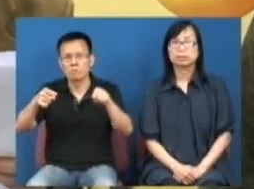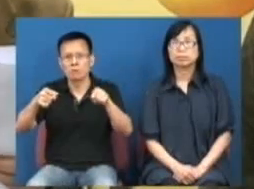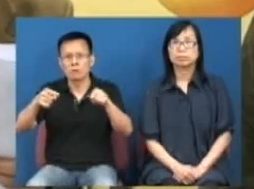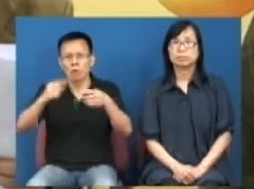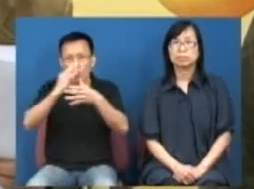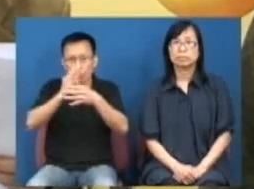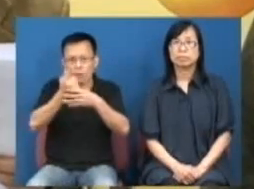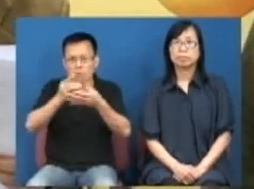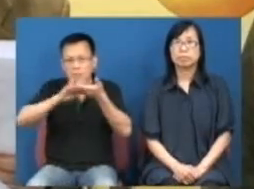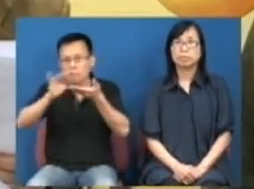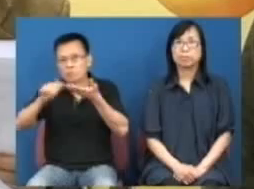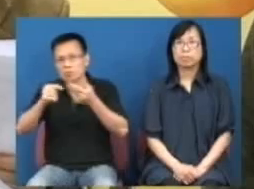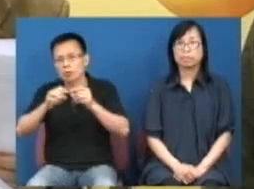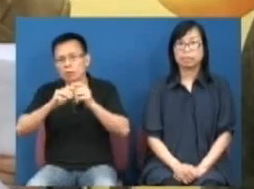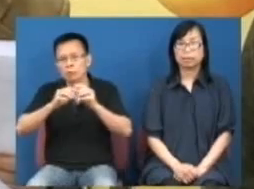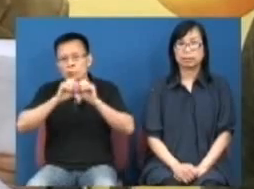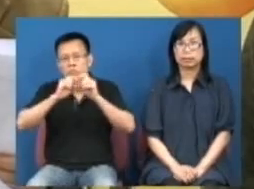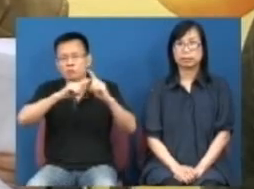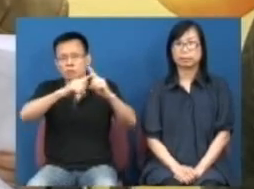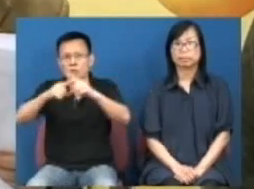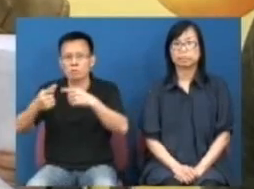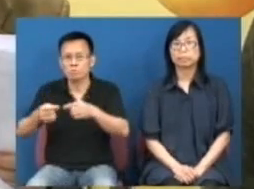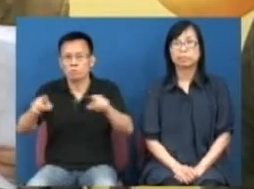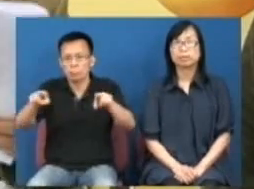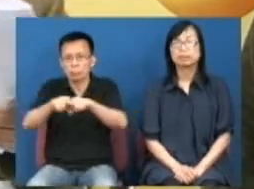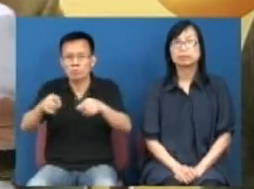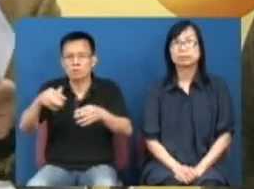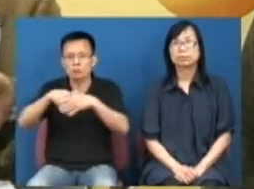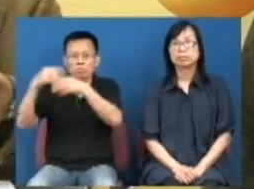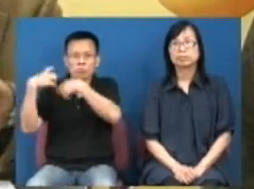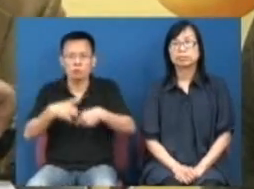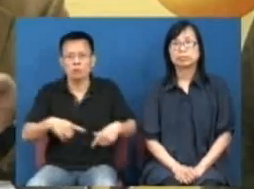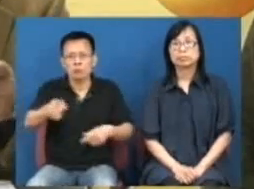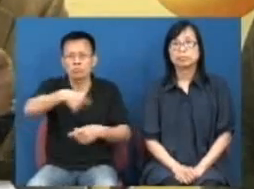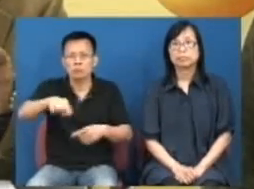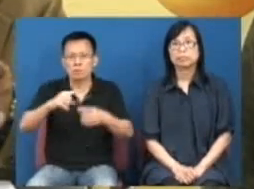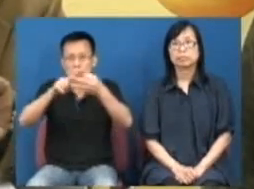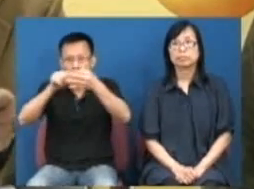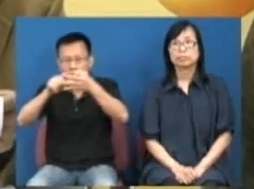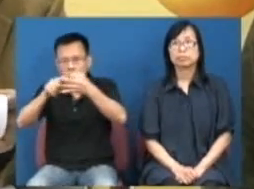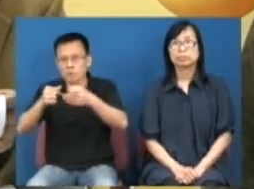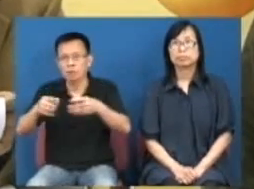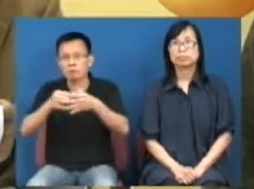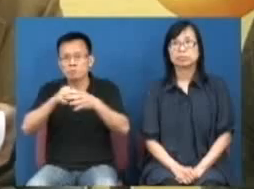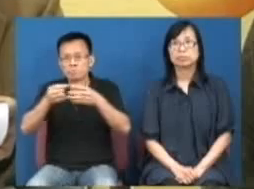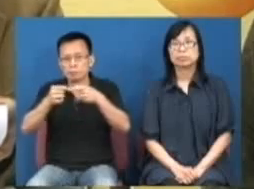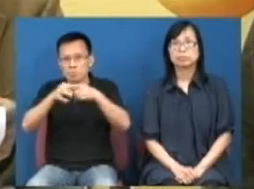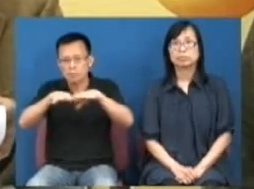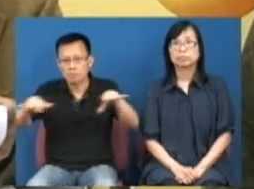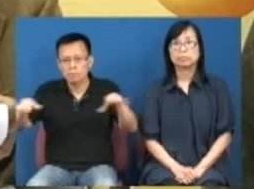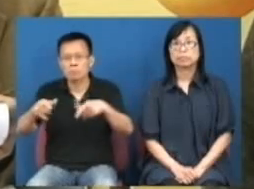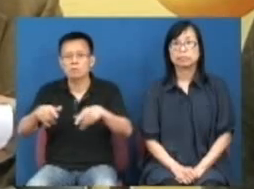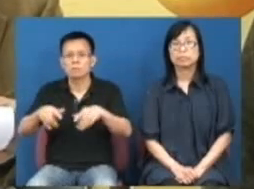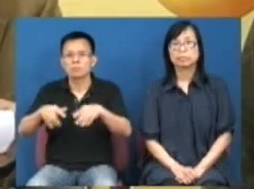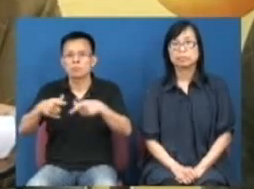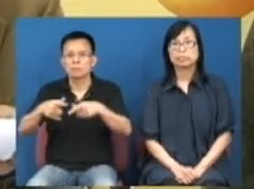為咗清晰地向觀眾同一選區候選人嘅總數同埋姓名，以及平等地對待所有關嘅候選